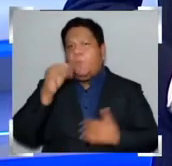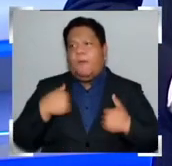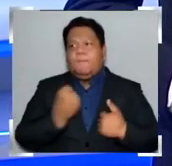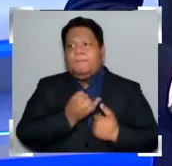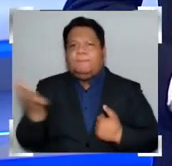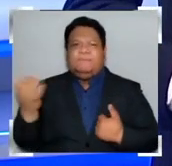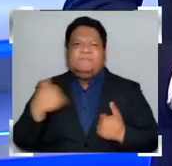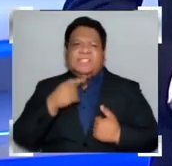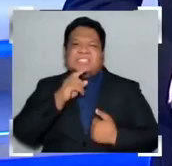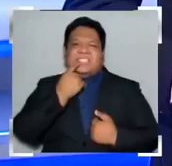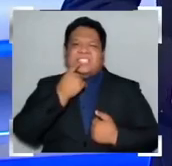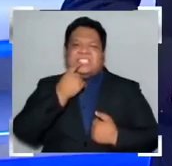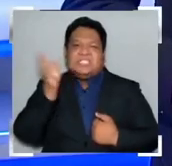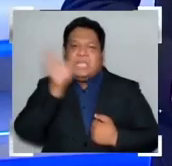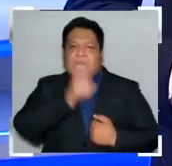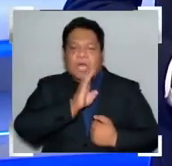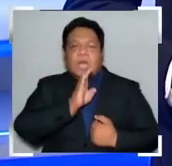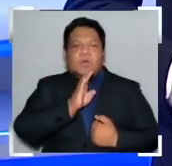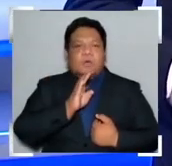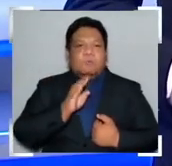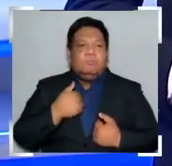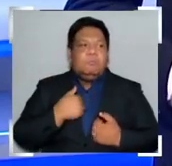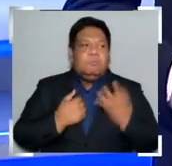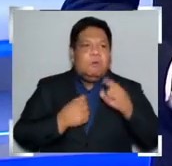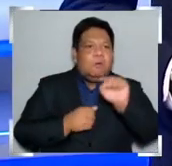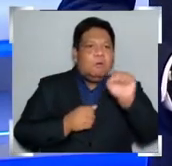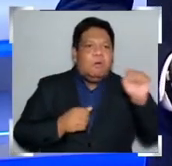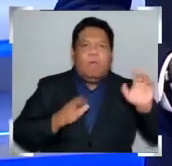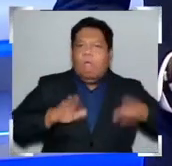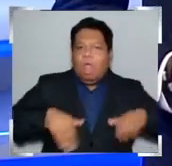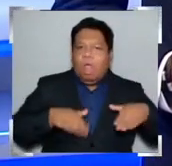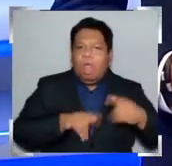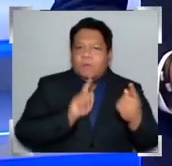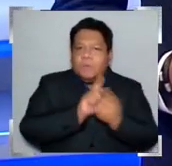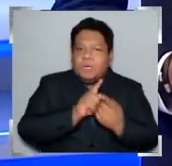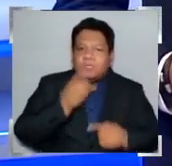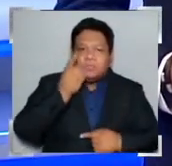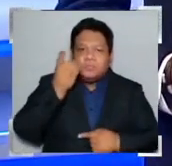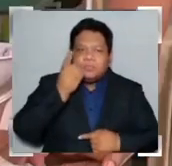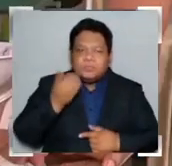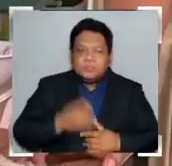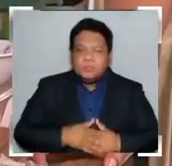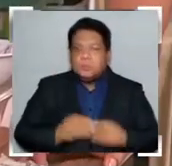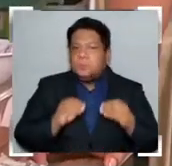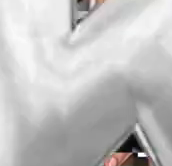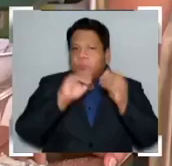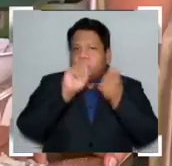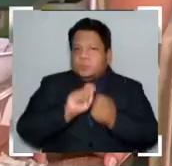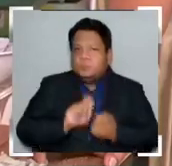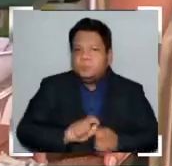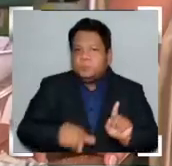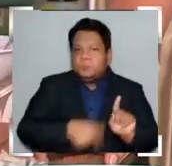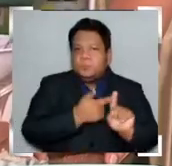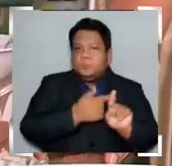hindi pa nakakapagpatingin sa dentista. Saksi si Bernadette Reyes.